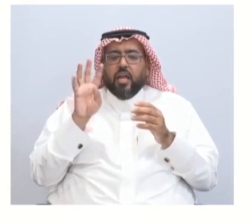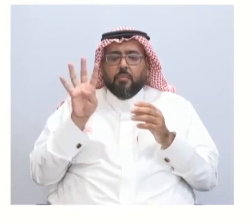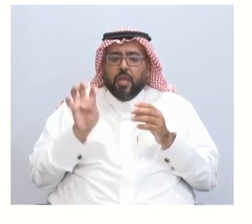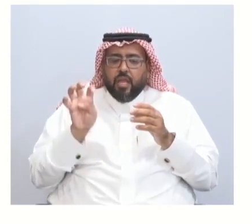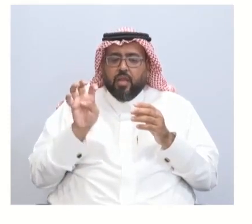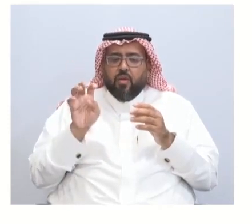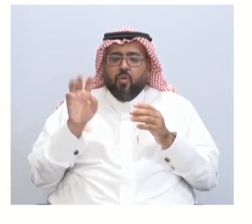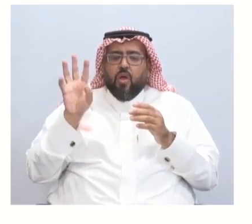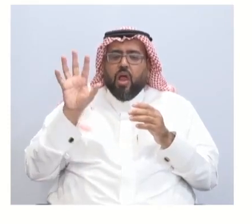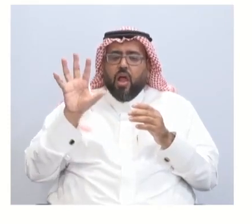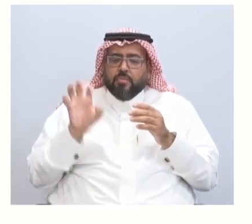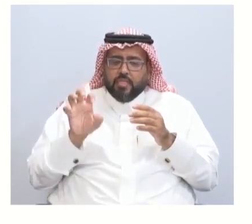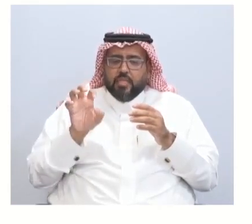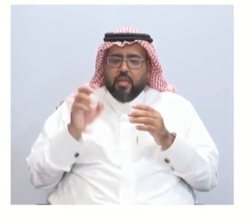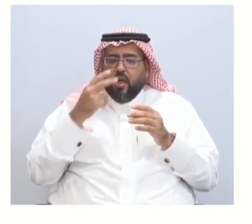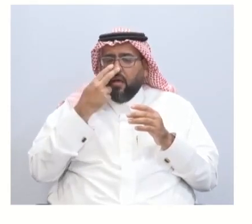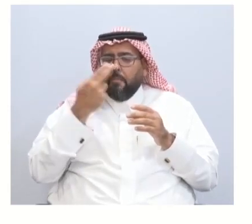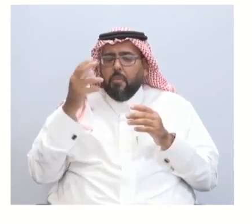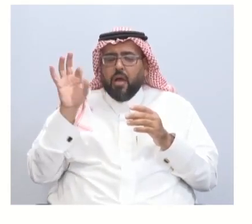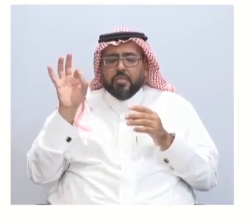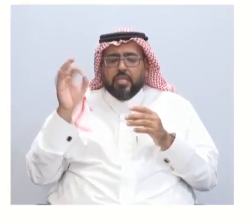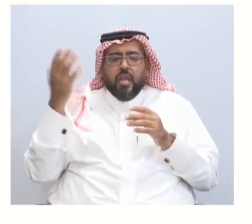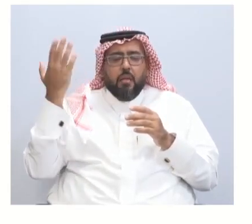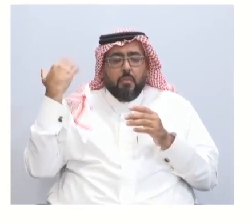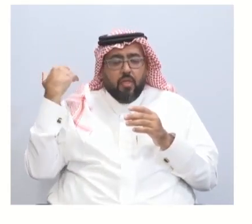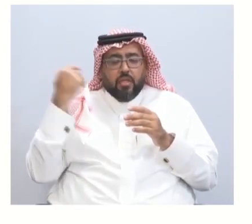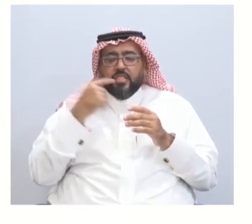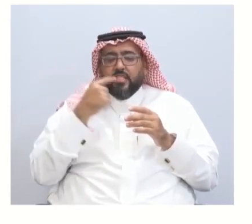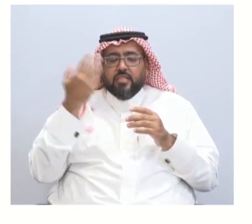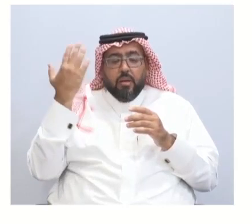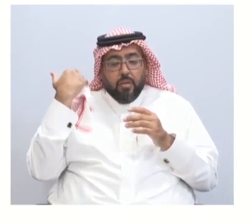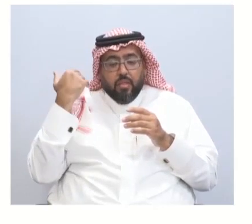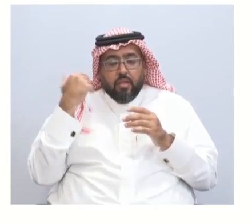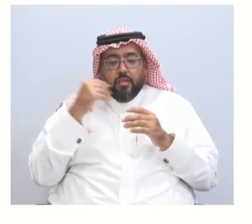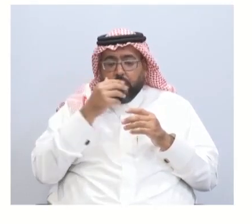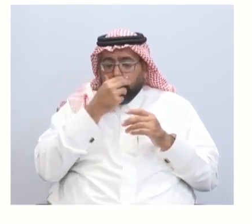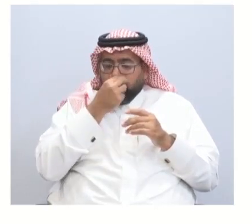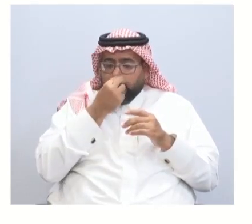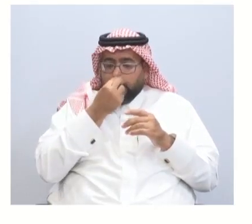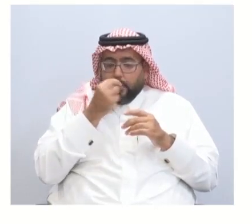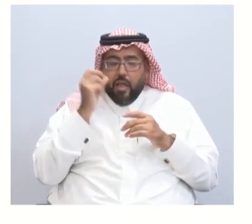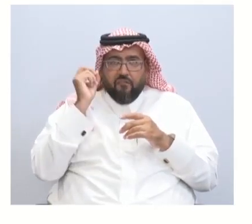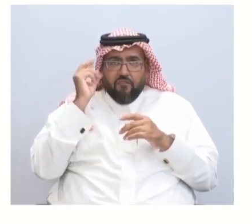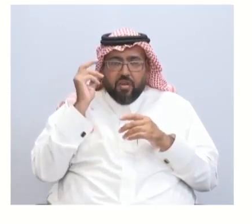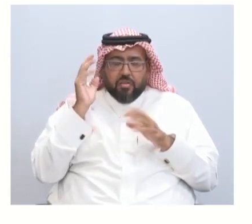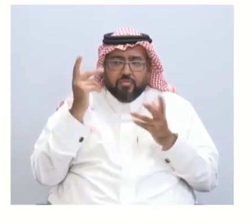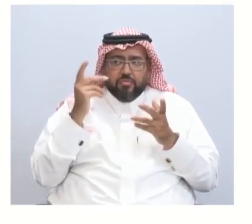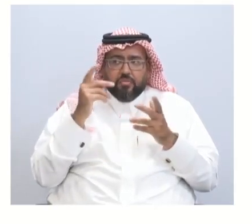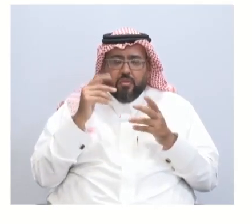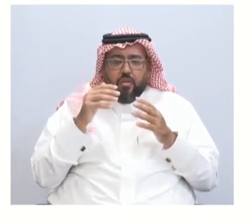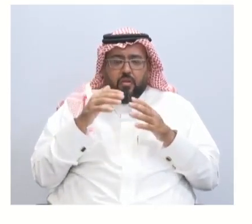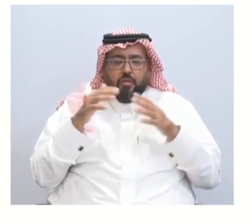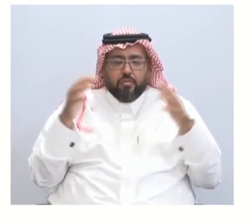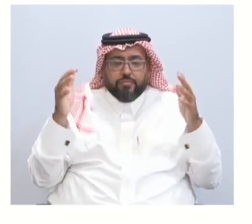القرن الماضي اظهر ان جميع هذه الافكار التي كانت مقبوله على نطاق